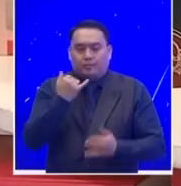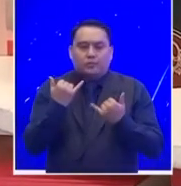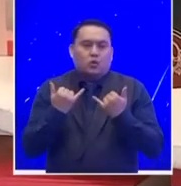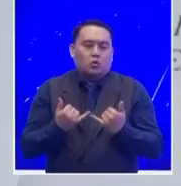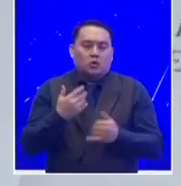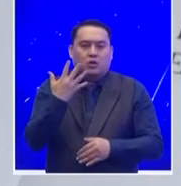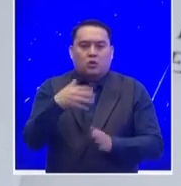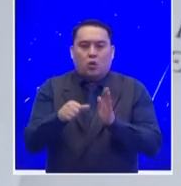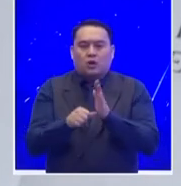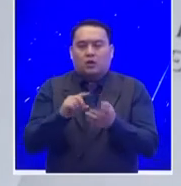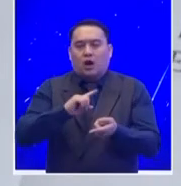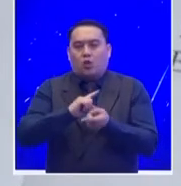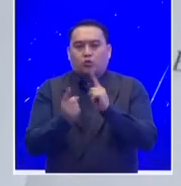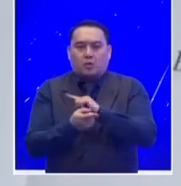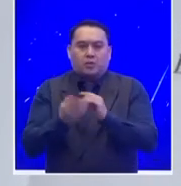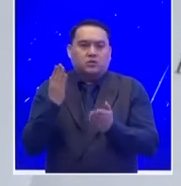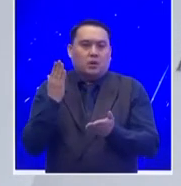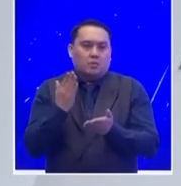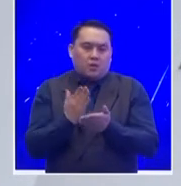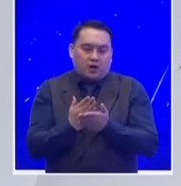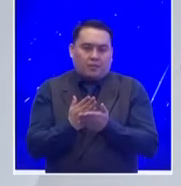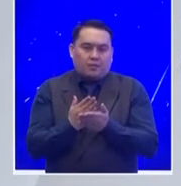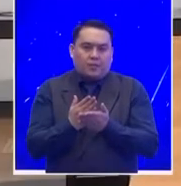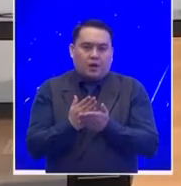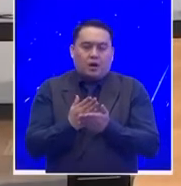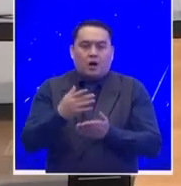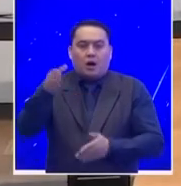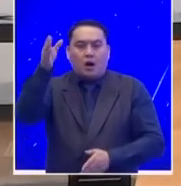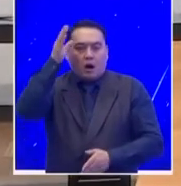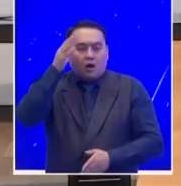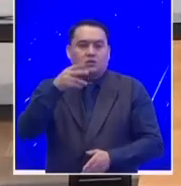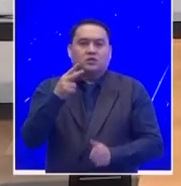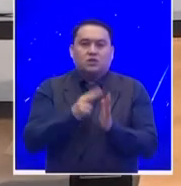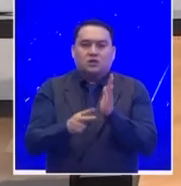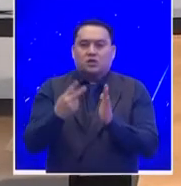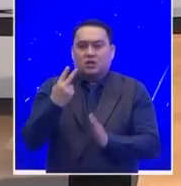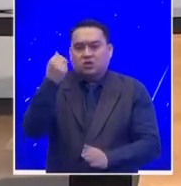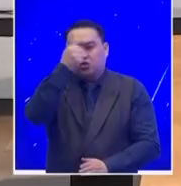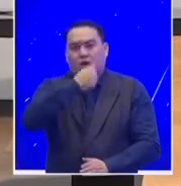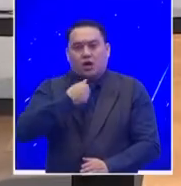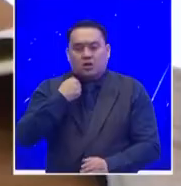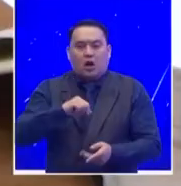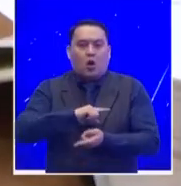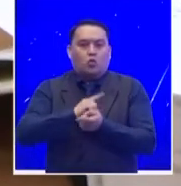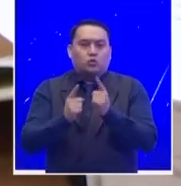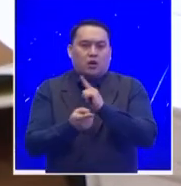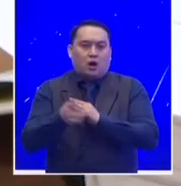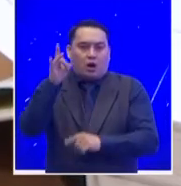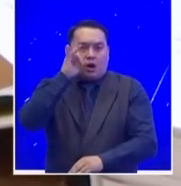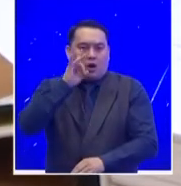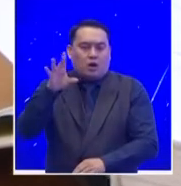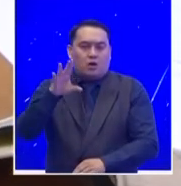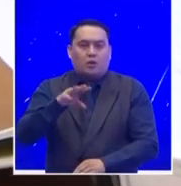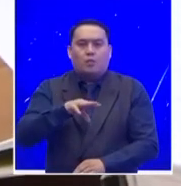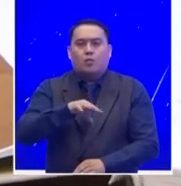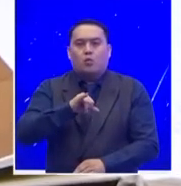жеткен 56 аудармасы бар. Оның 13-і Крылов мысалдары. Ақын оларды 1882 жылдан бастап аударған. Атақты жазушы Мұхтар